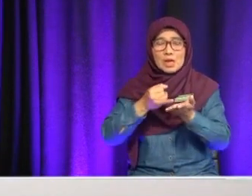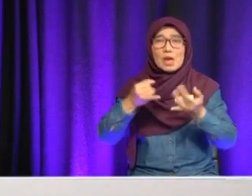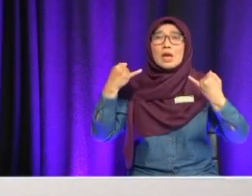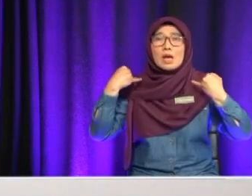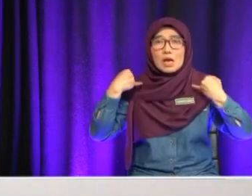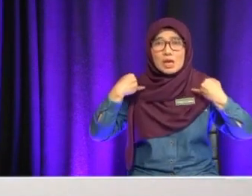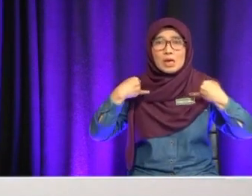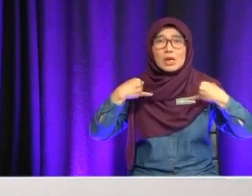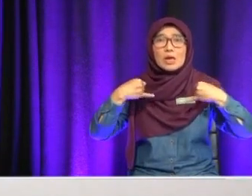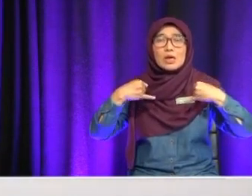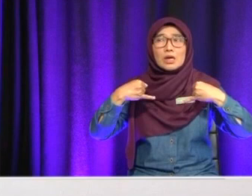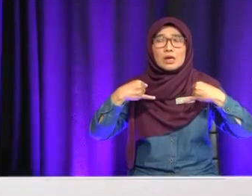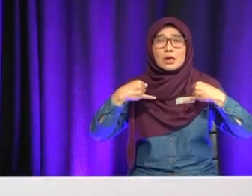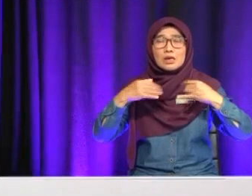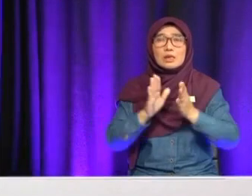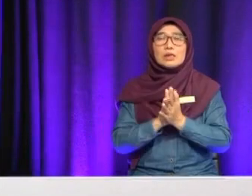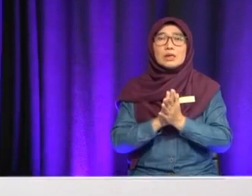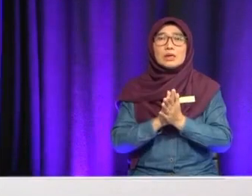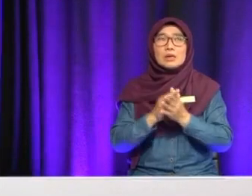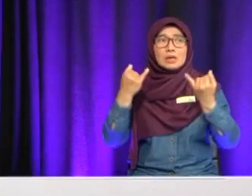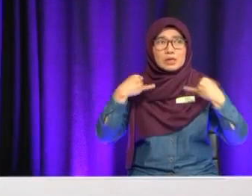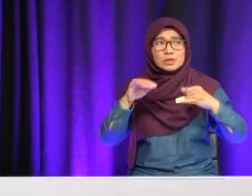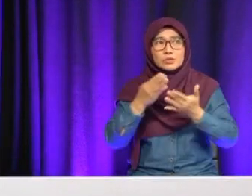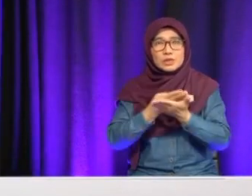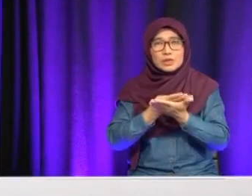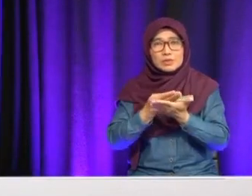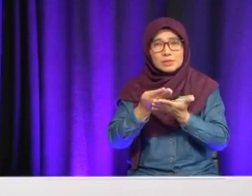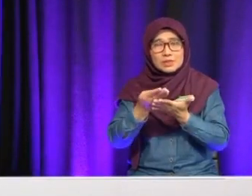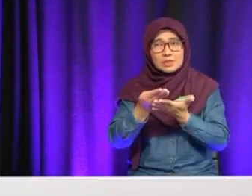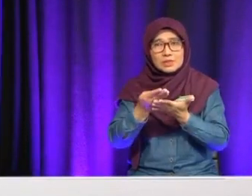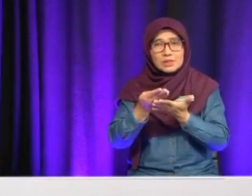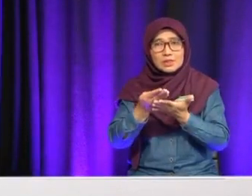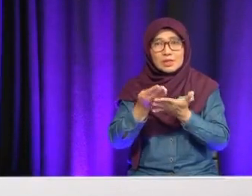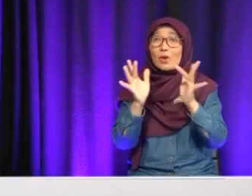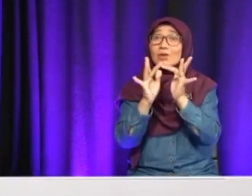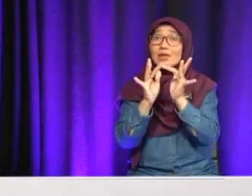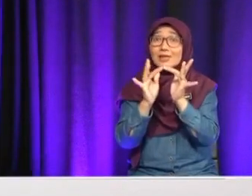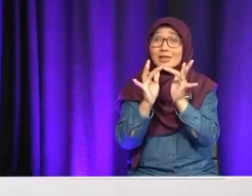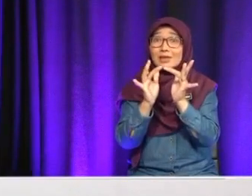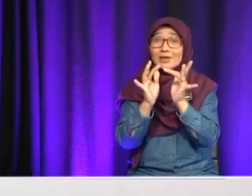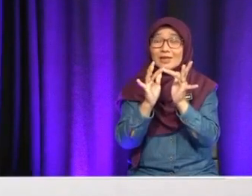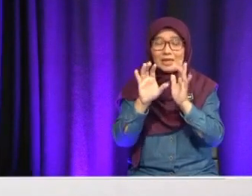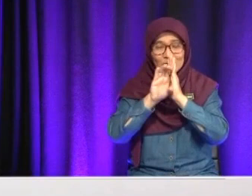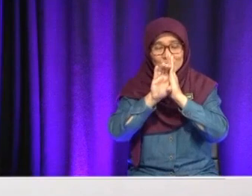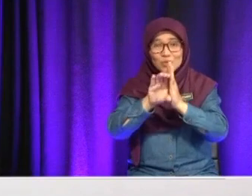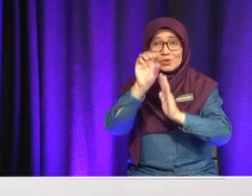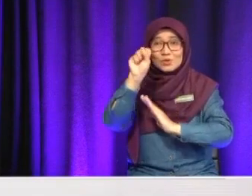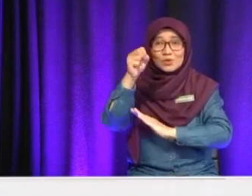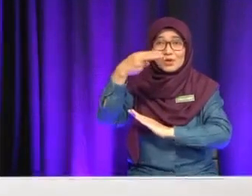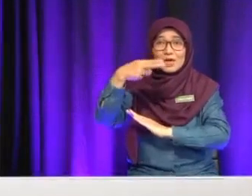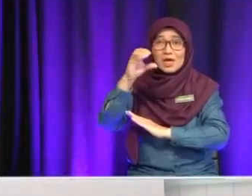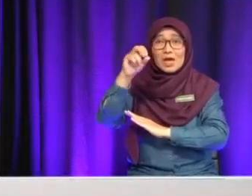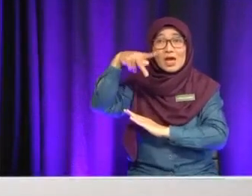talian. Contoh jual beli secara atas talian ialah Lazada dan Shopee. Okey, itu dia. Siap diperincikan